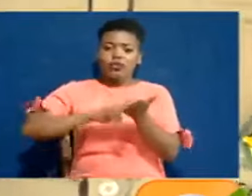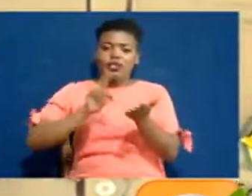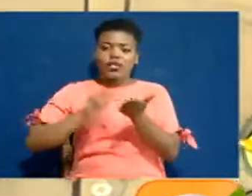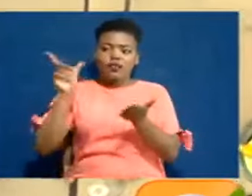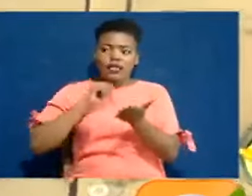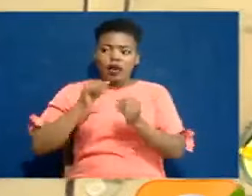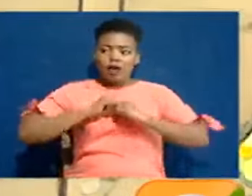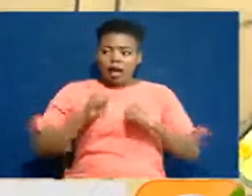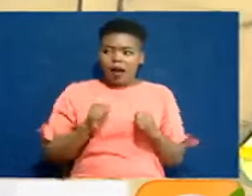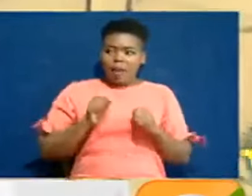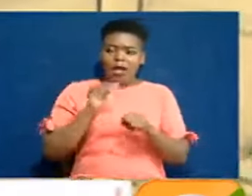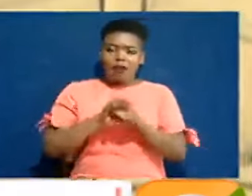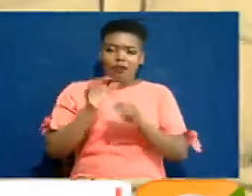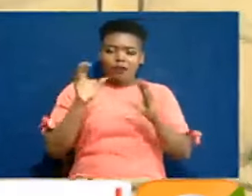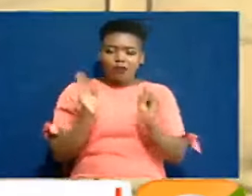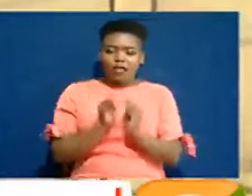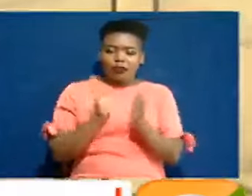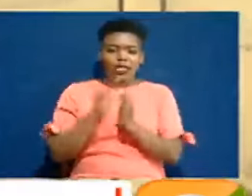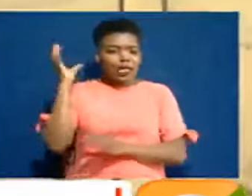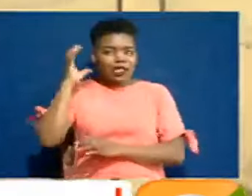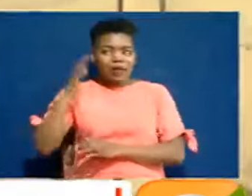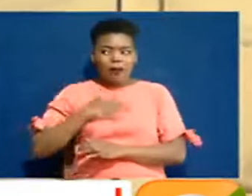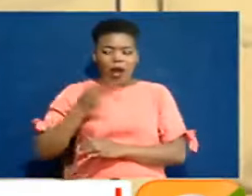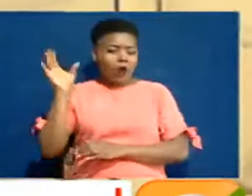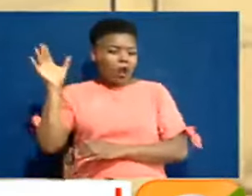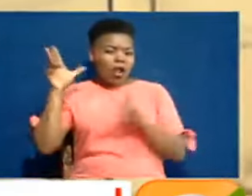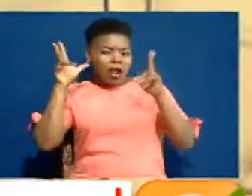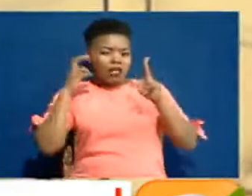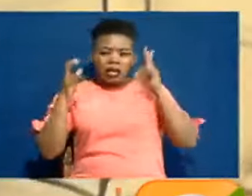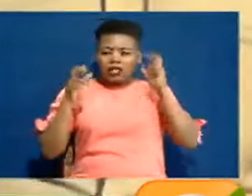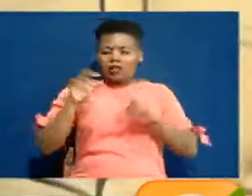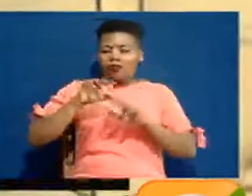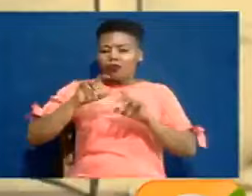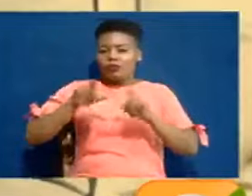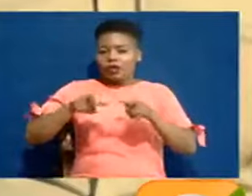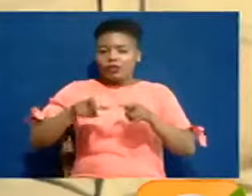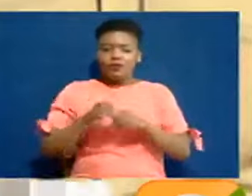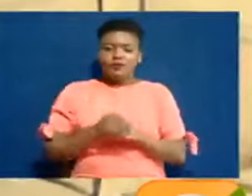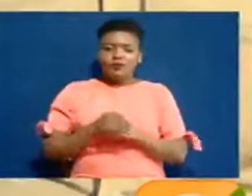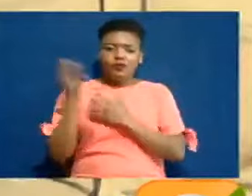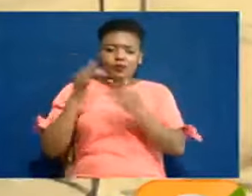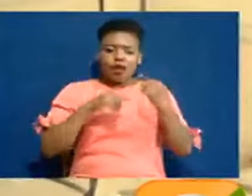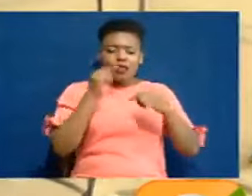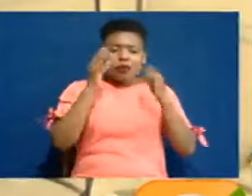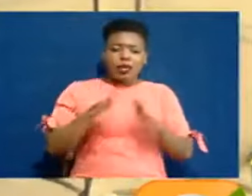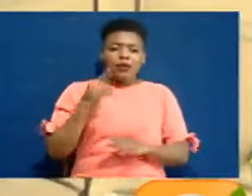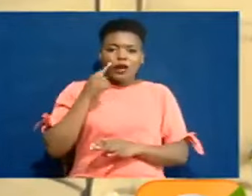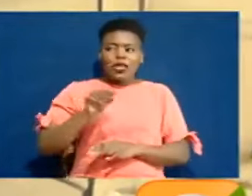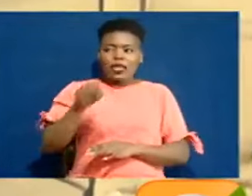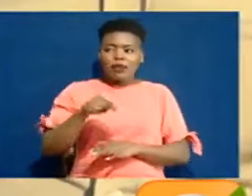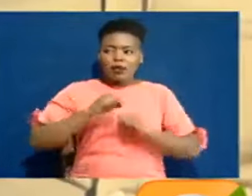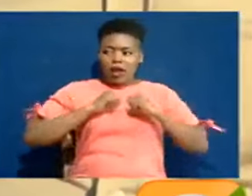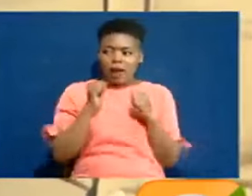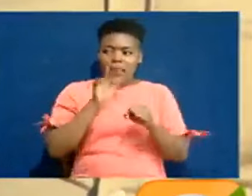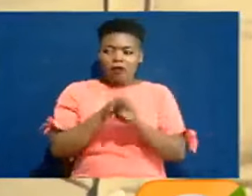sana kwa sababu tumepatana na customers wetu, tumeweza kuwahimiza waendelee kununua credit na sisi. Hadi tumewaletea mshindi wa shilingi 1,100 hapa.